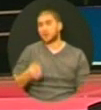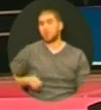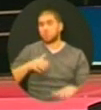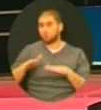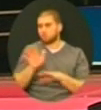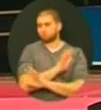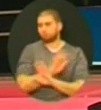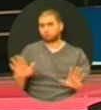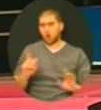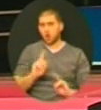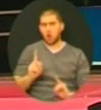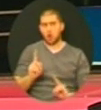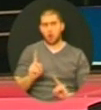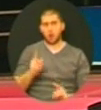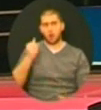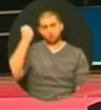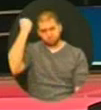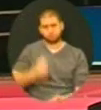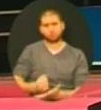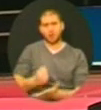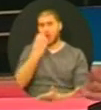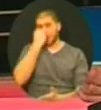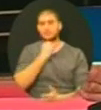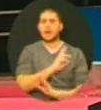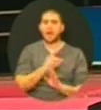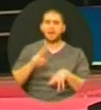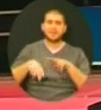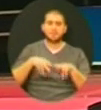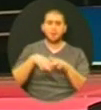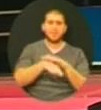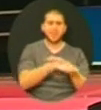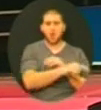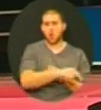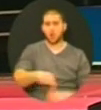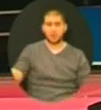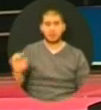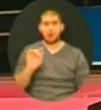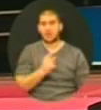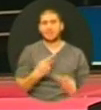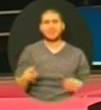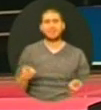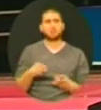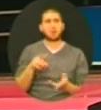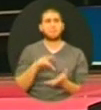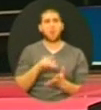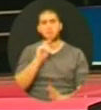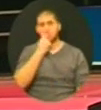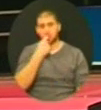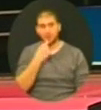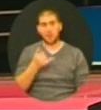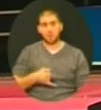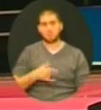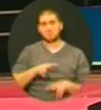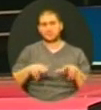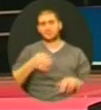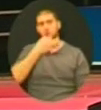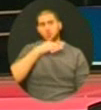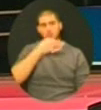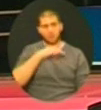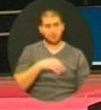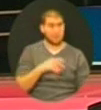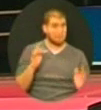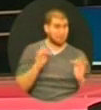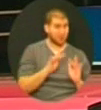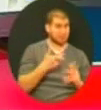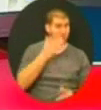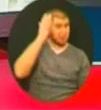פנים ואופן לא להכריע כרגע את החמאס. רק לטפל במנהרות בגזרה צרה, כי לא הולכים למקום שאין מודיעין, היום מצבנו יותר טוב. בניגוד למה